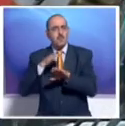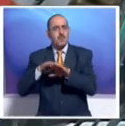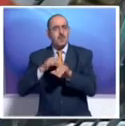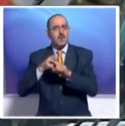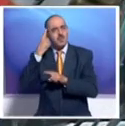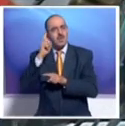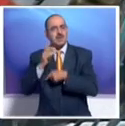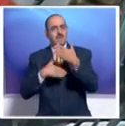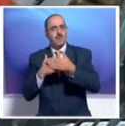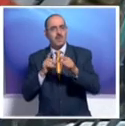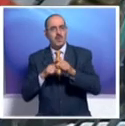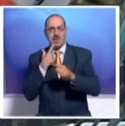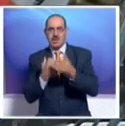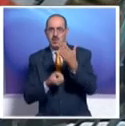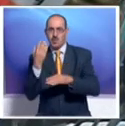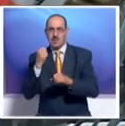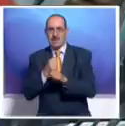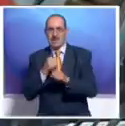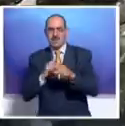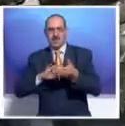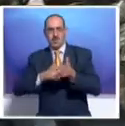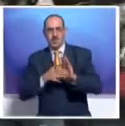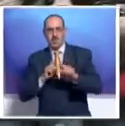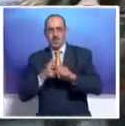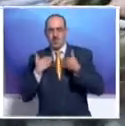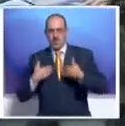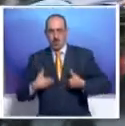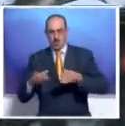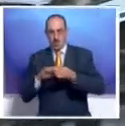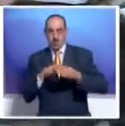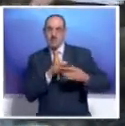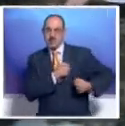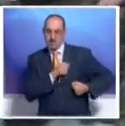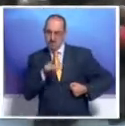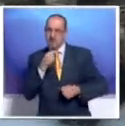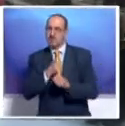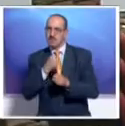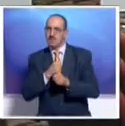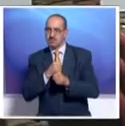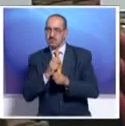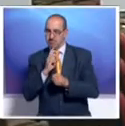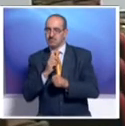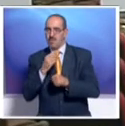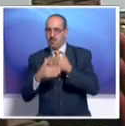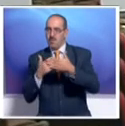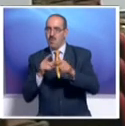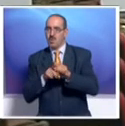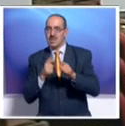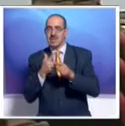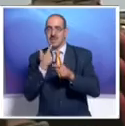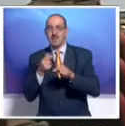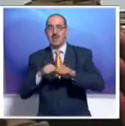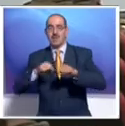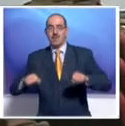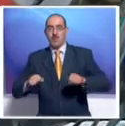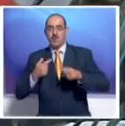تطوير وتحديث وعصرنة كافة مكونات قواتنا المسلحة، مؤكدا أن قيادة الجيش